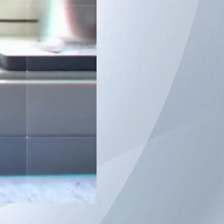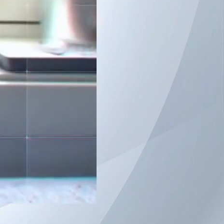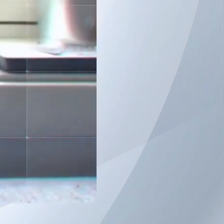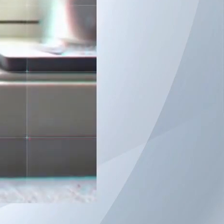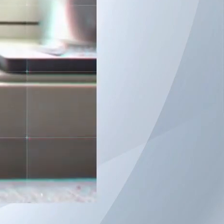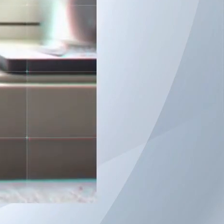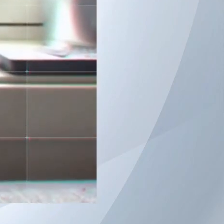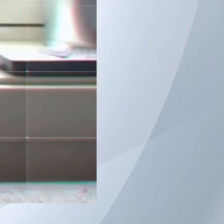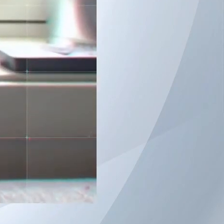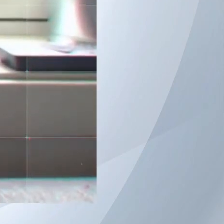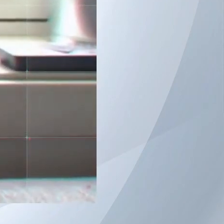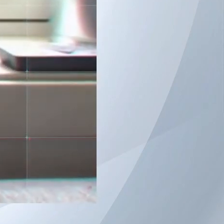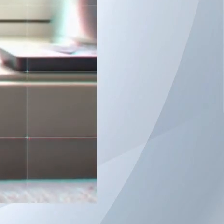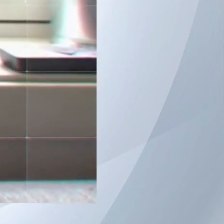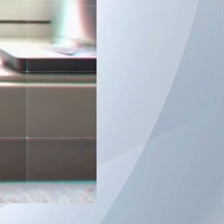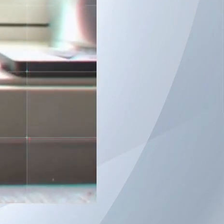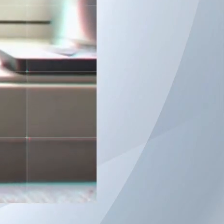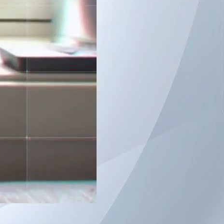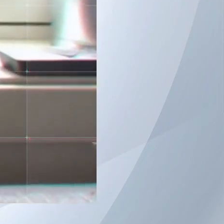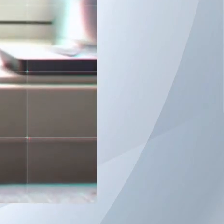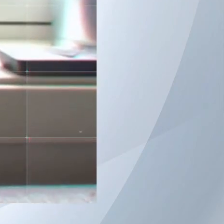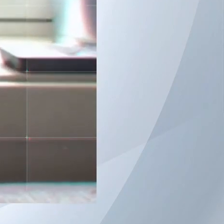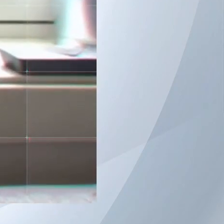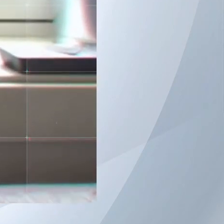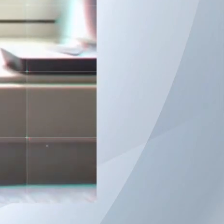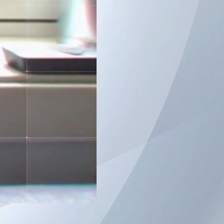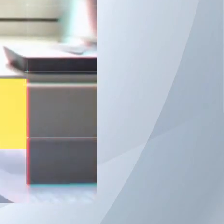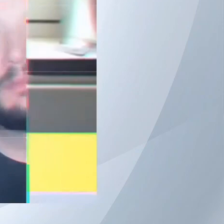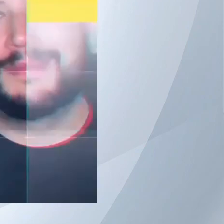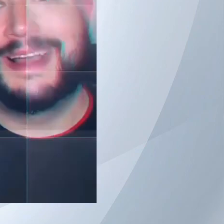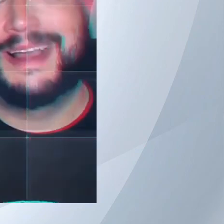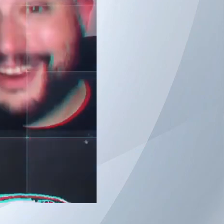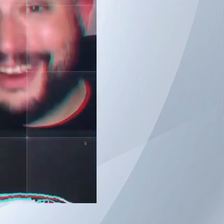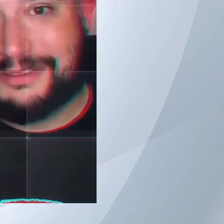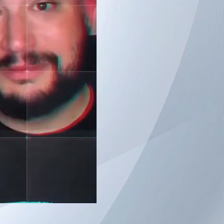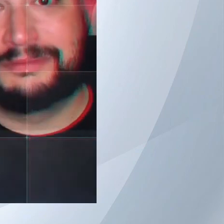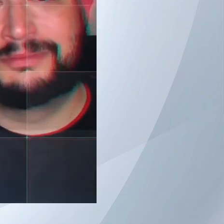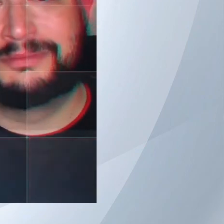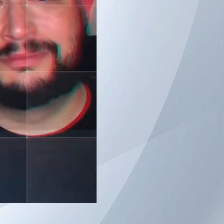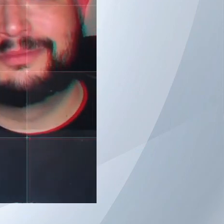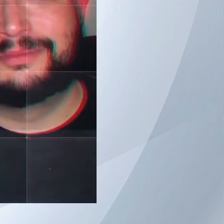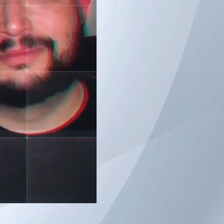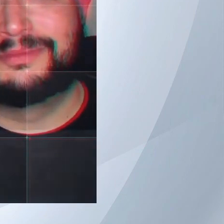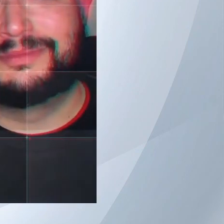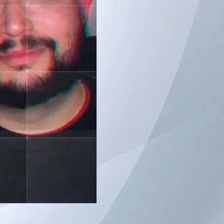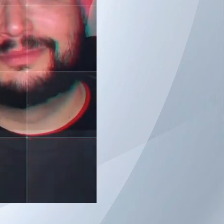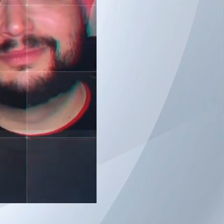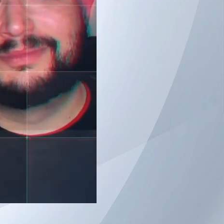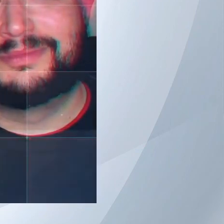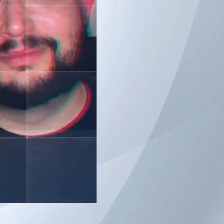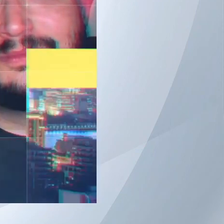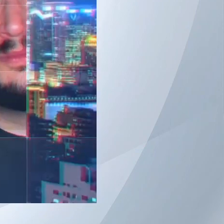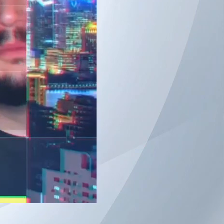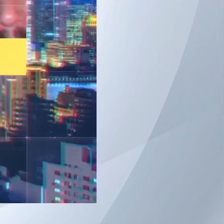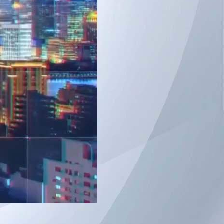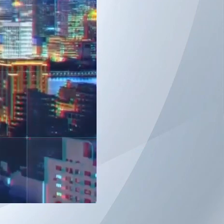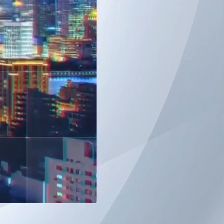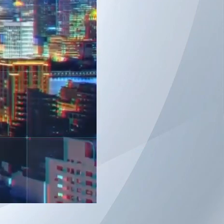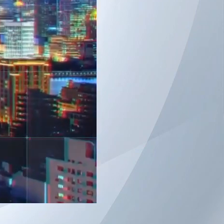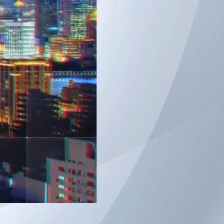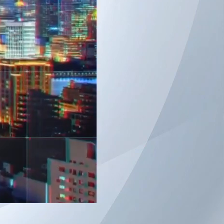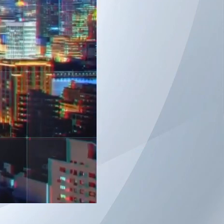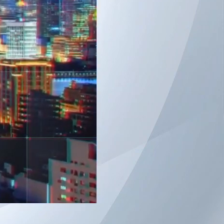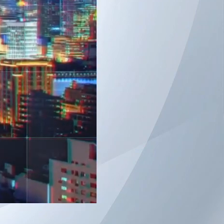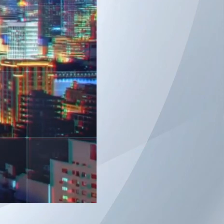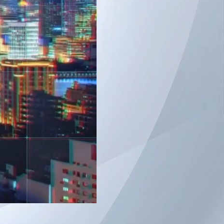Hi, ¿cómo está? I'm Ruby Jane Cabagna from the Philippines. Hola. Hello. Hey there. Hola, soy Sebastián Pérez de Argentina. 你